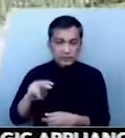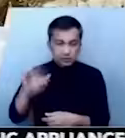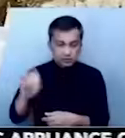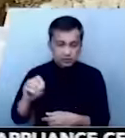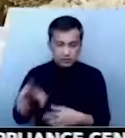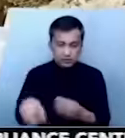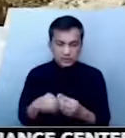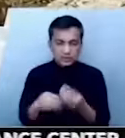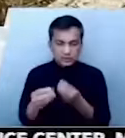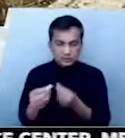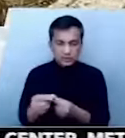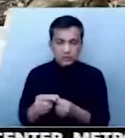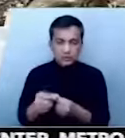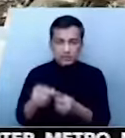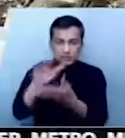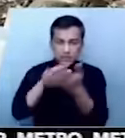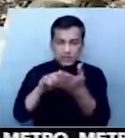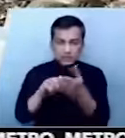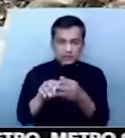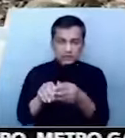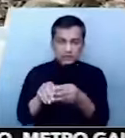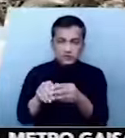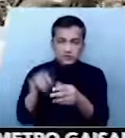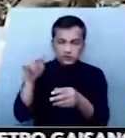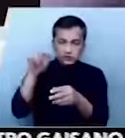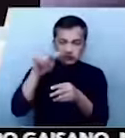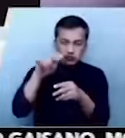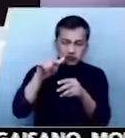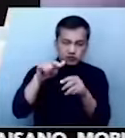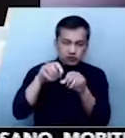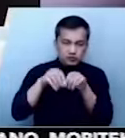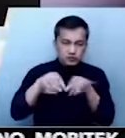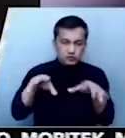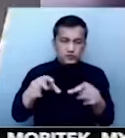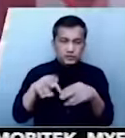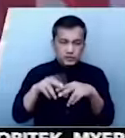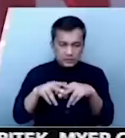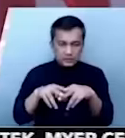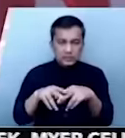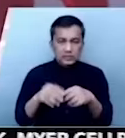cloud seeding at paggawa ng mga catch basin at dam.